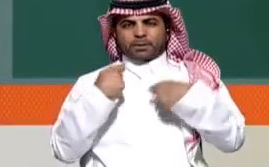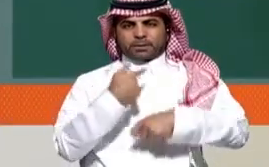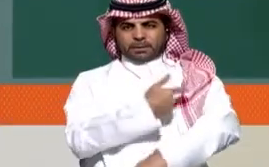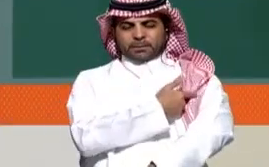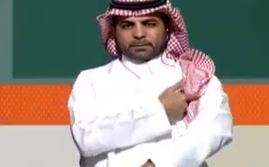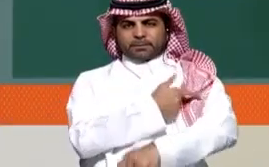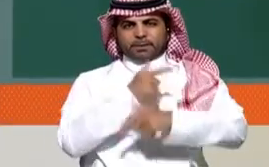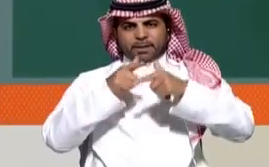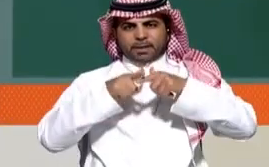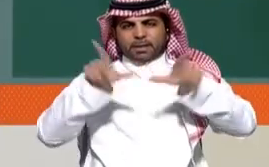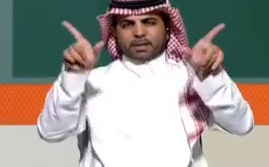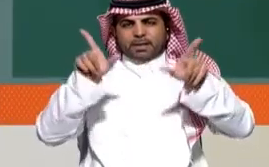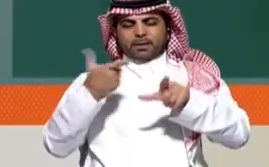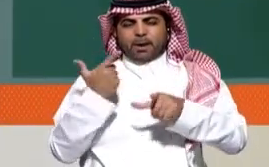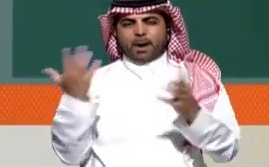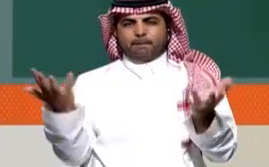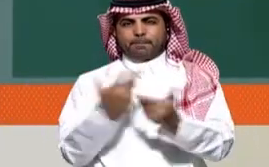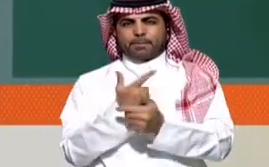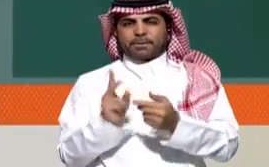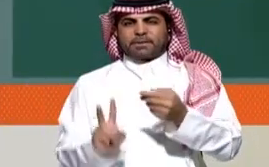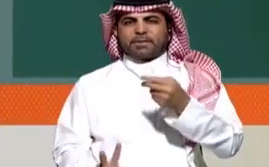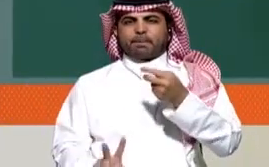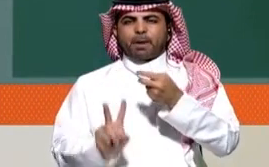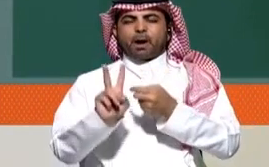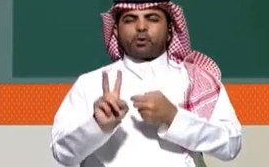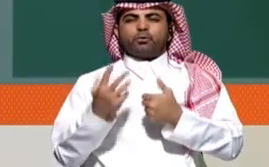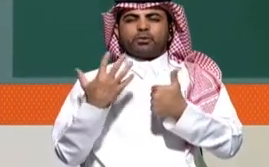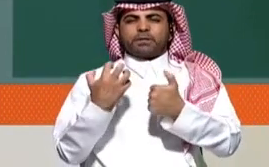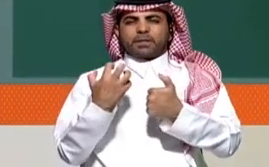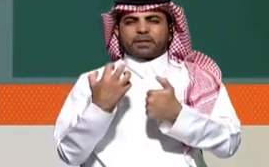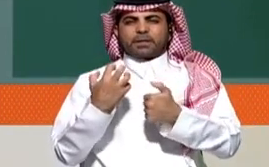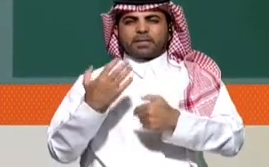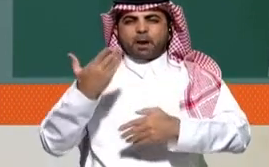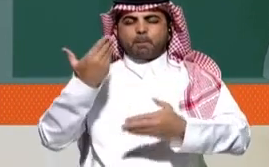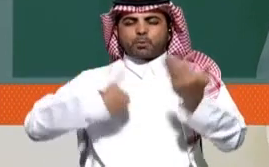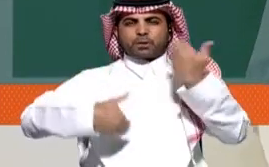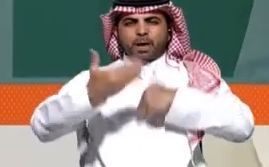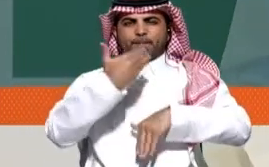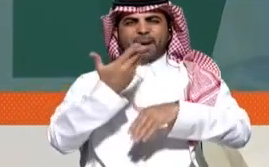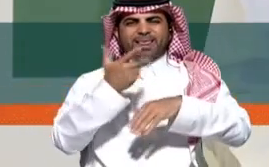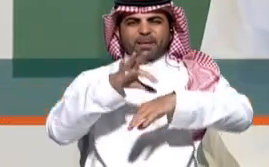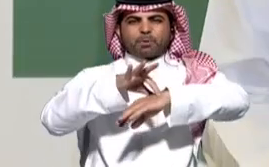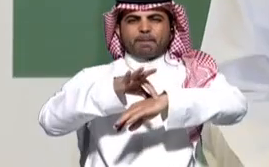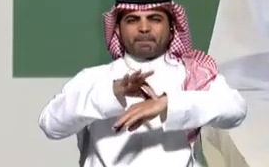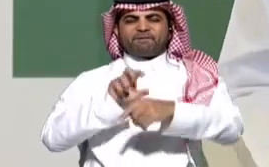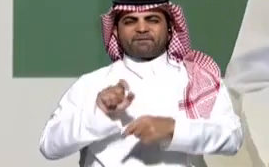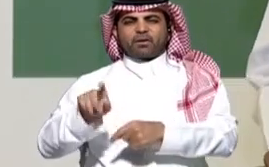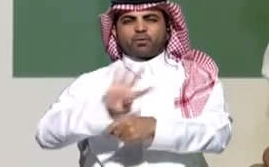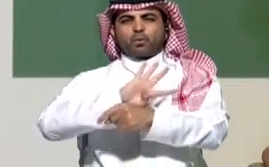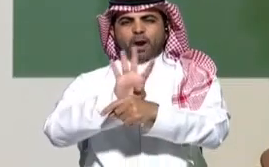وزارة الصحة تعلن رصد وتسجيل 67 حالة إصابة جديدة بفيروس كورونا.